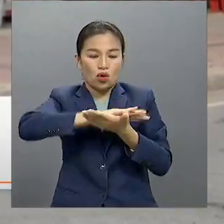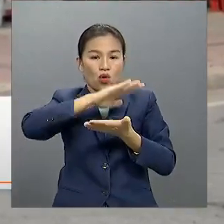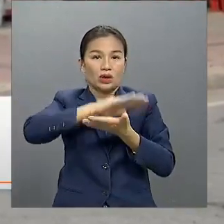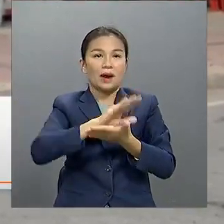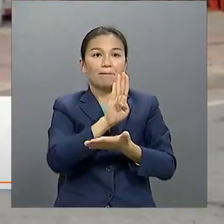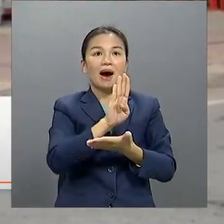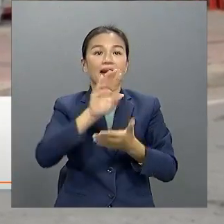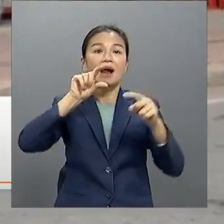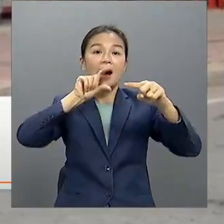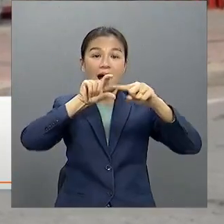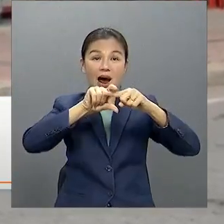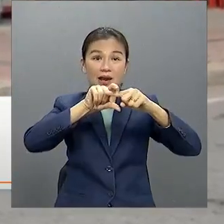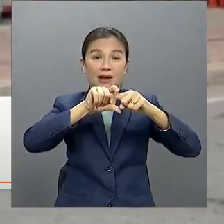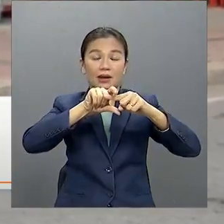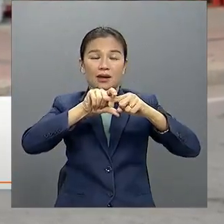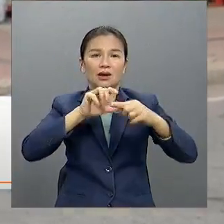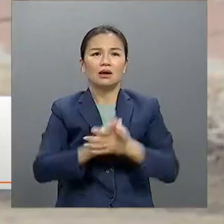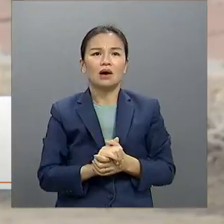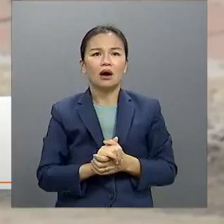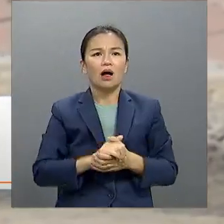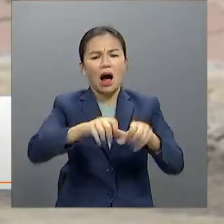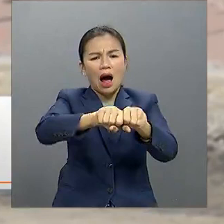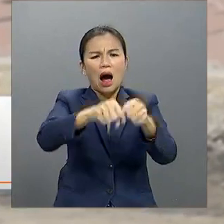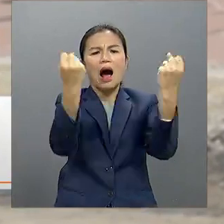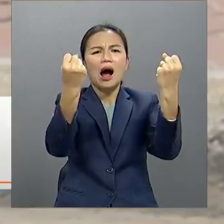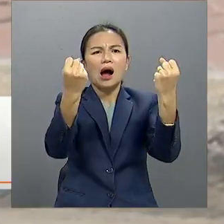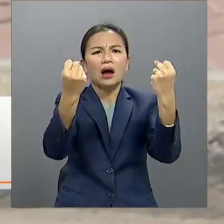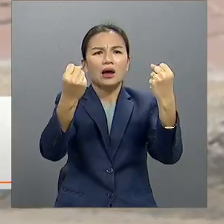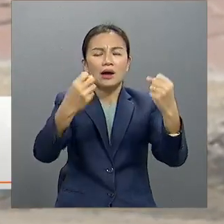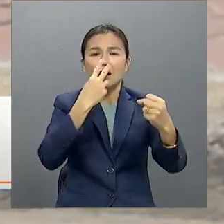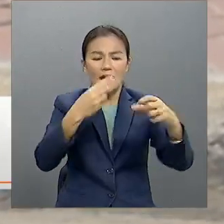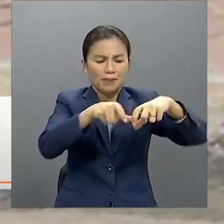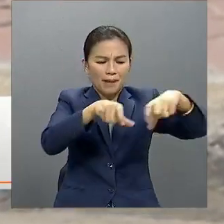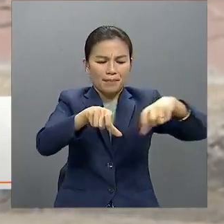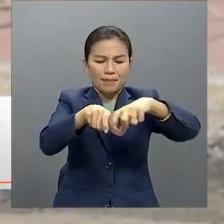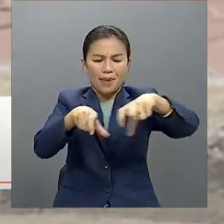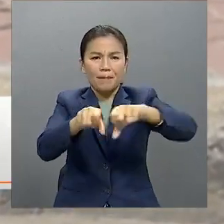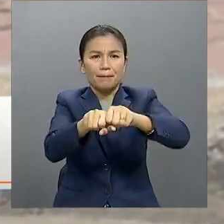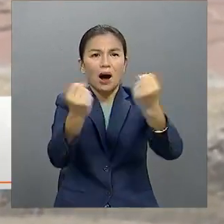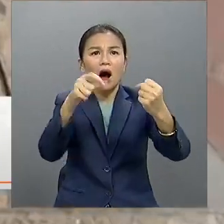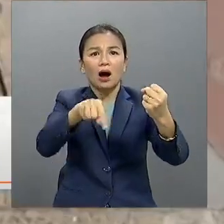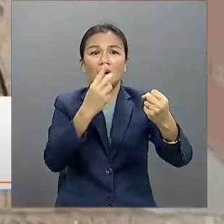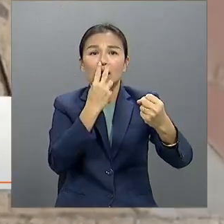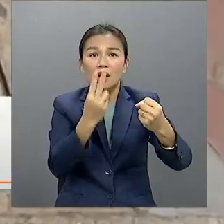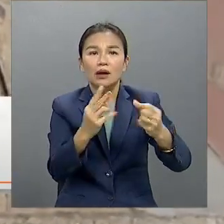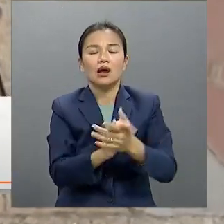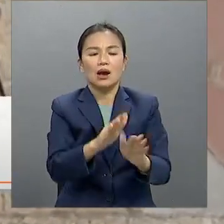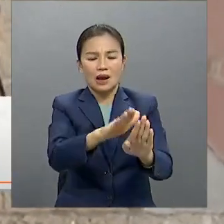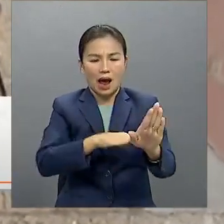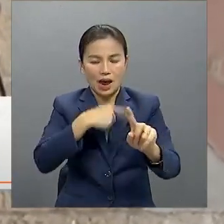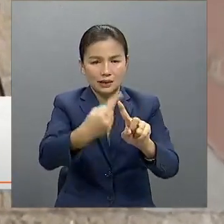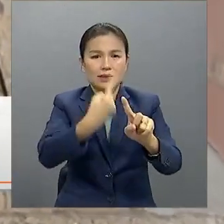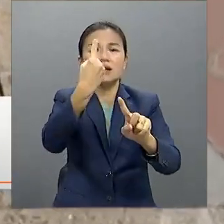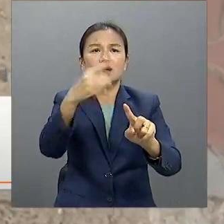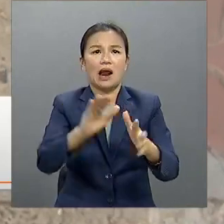3เลยมันชำรุดค่ะมันฝาท่อแตกแล้วมันเป็นช่องขนาดใหญ่นะคะแล้วเป็นแบบนี้มา1เดือนละชาวบ้านเนี่ยเขาก็ต้องเอา